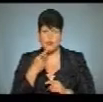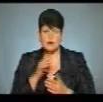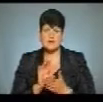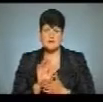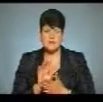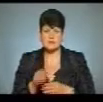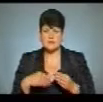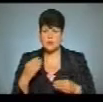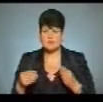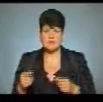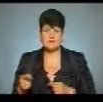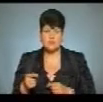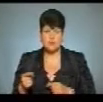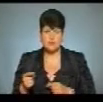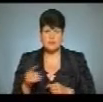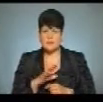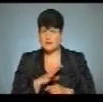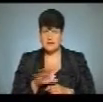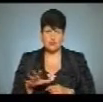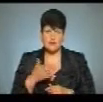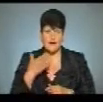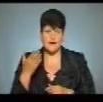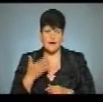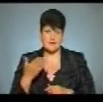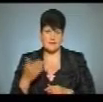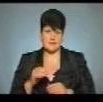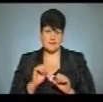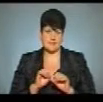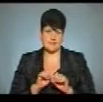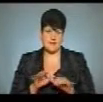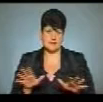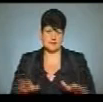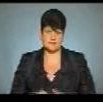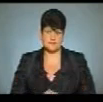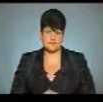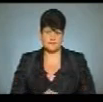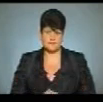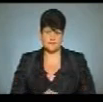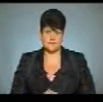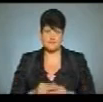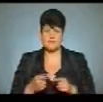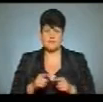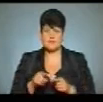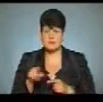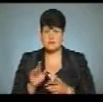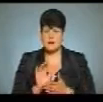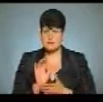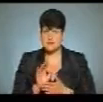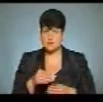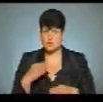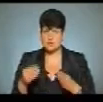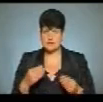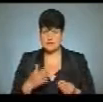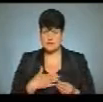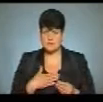які роздавали в Тернополі, не були агітацією. Ця газета, яку роздавали наші активісти,